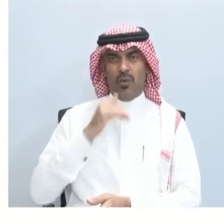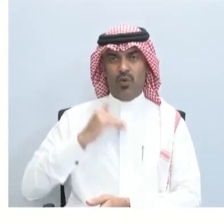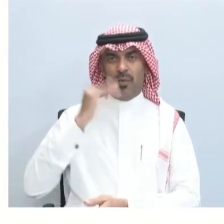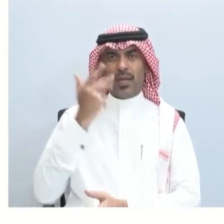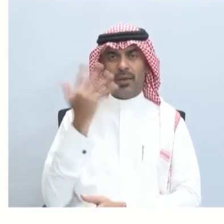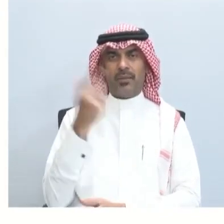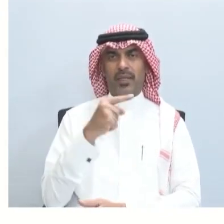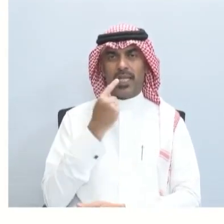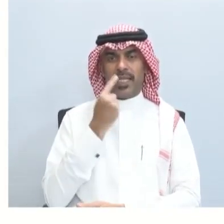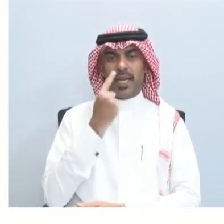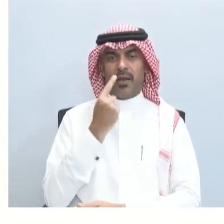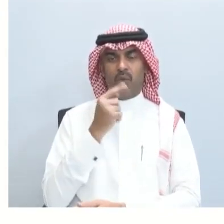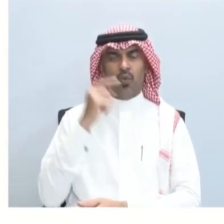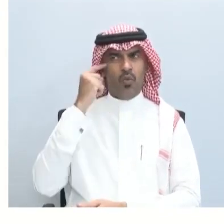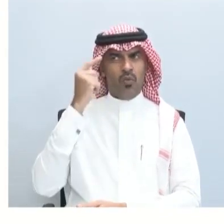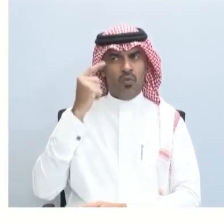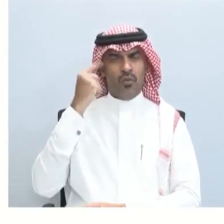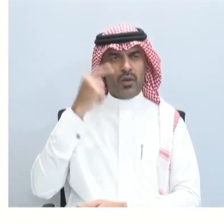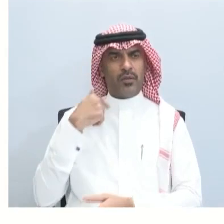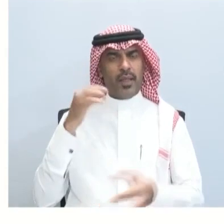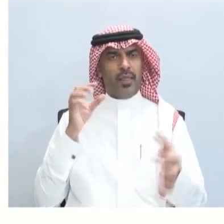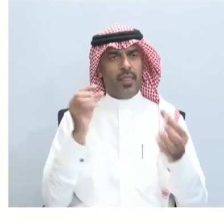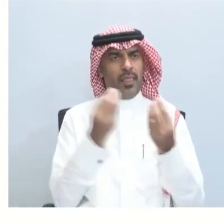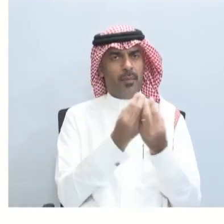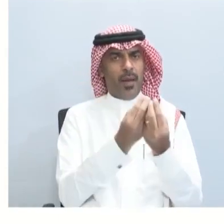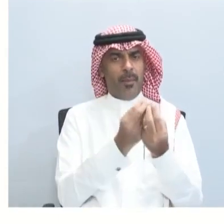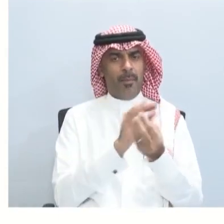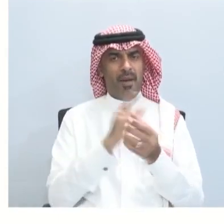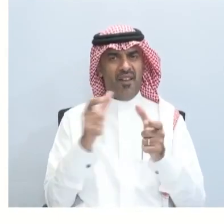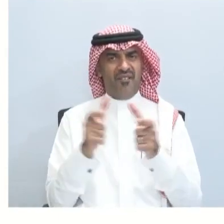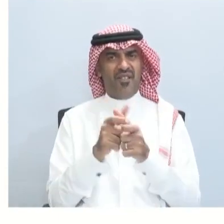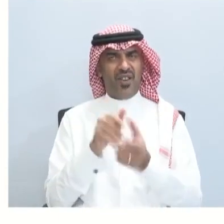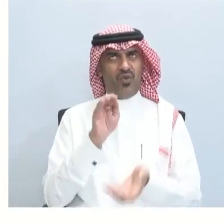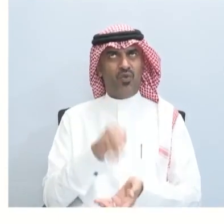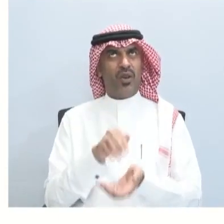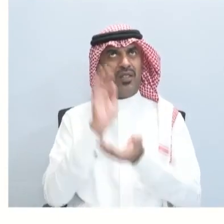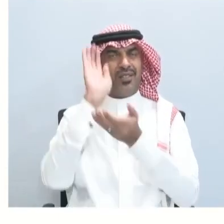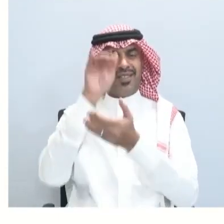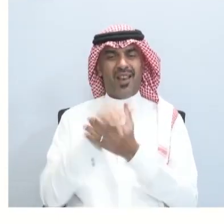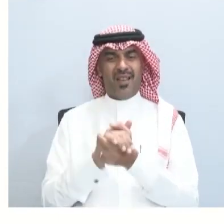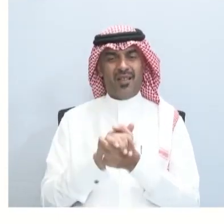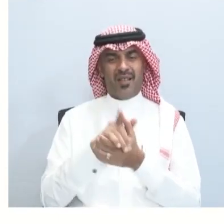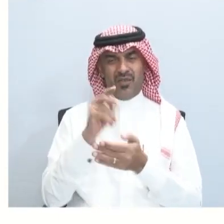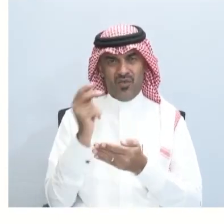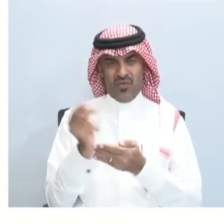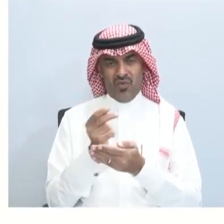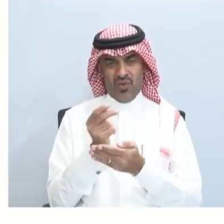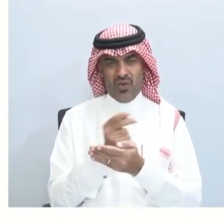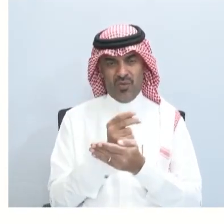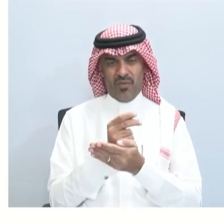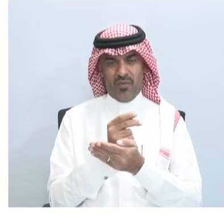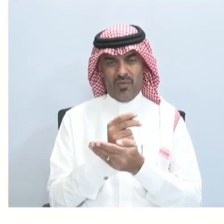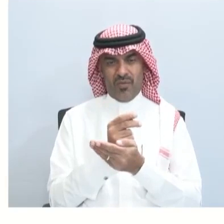سنه ويفكر في الانضمام الى فريق كره السله الممتاز اكتب متباينه وحلها